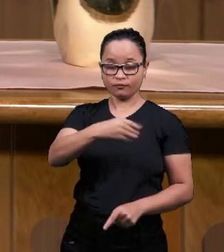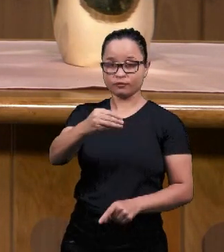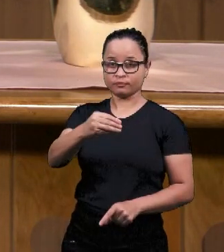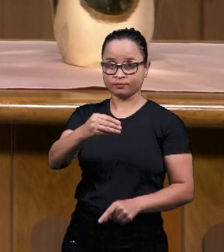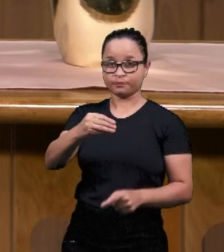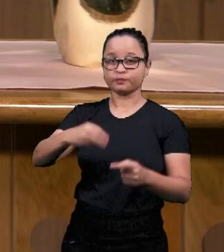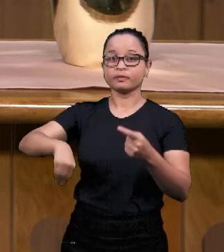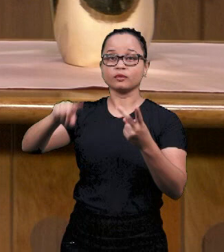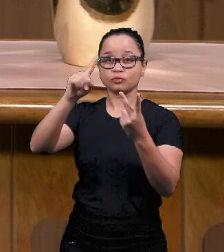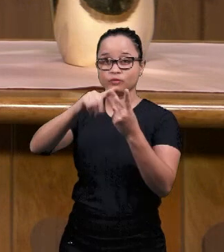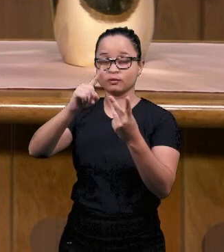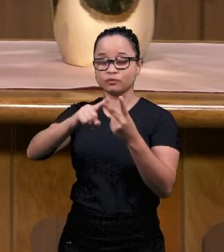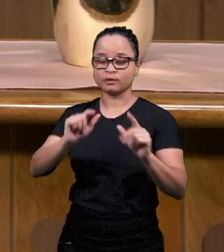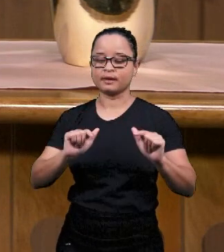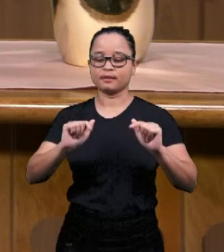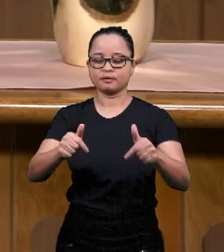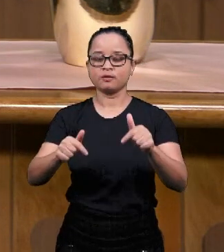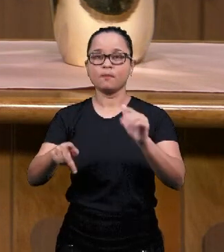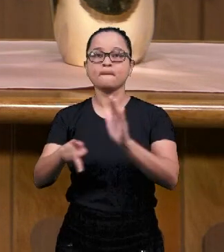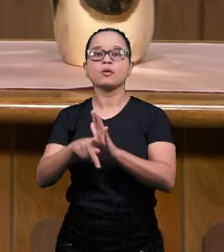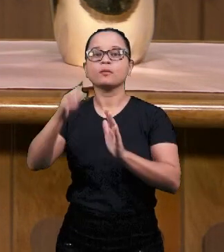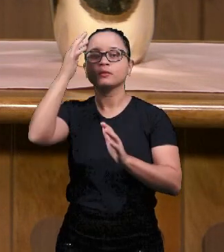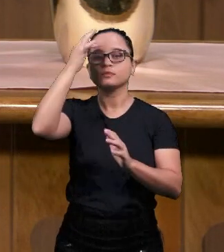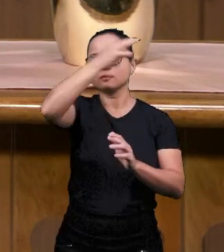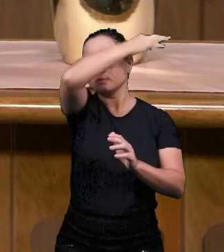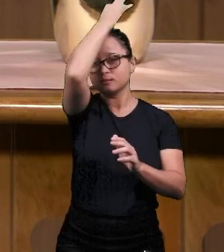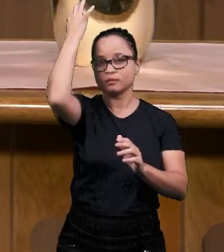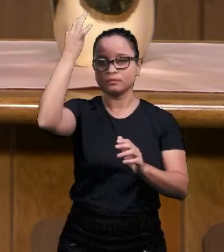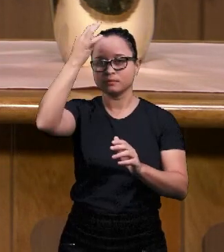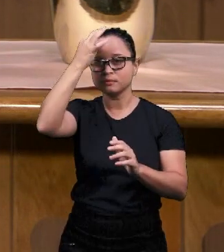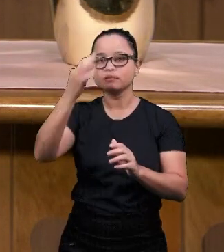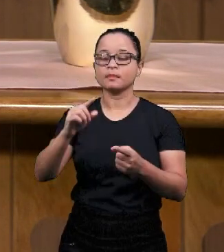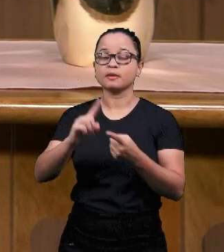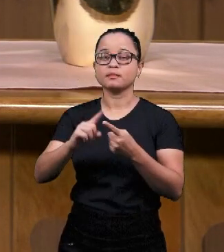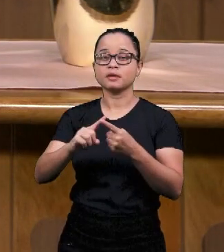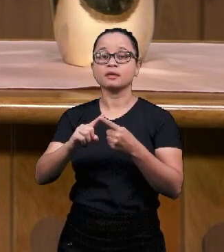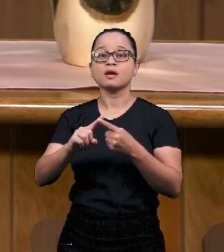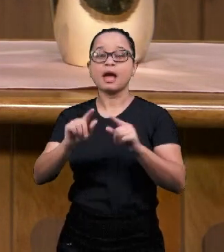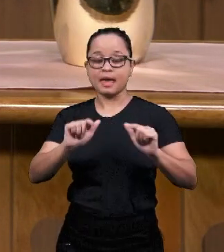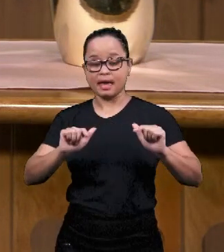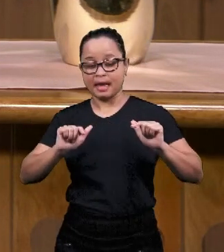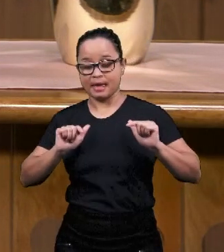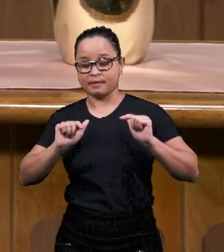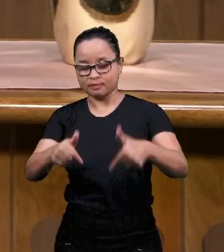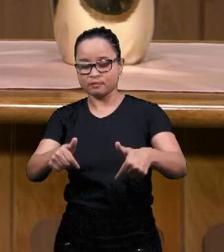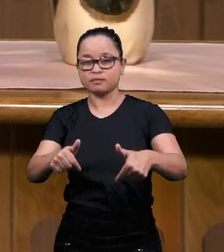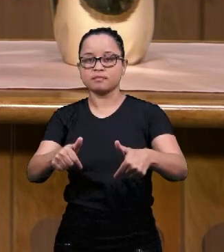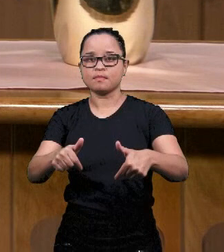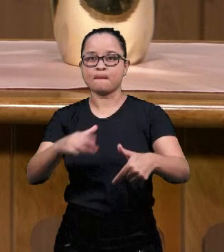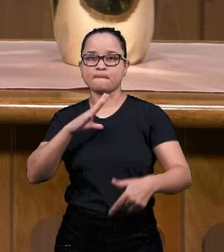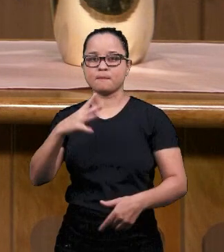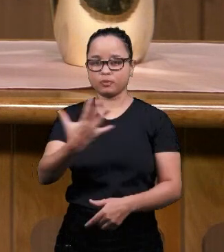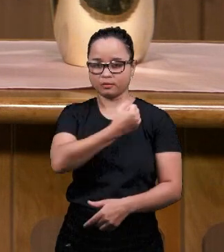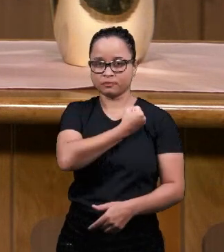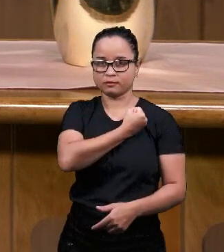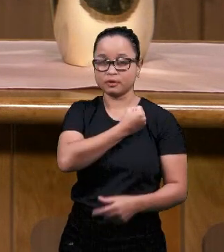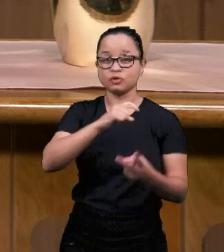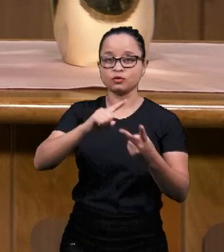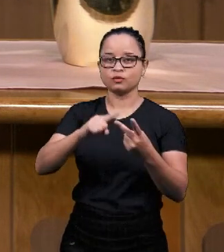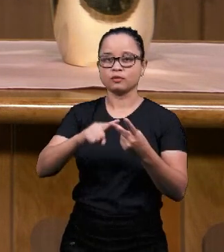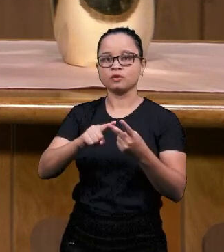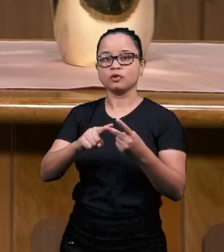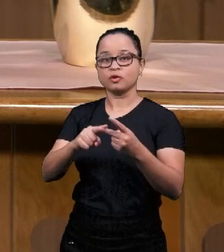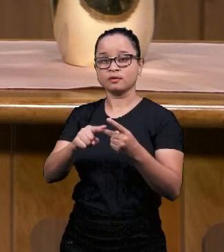– это уже действие Духа Святого в жизни человека. Первый момент – это акт спасения. А